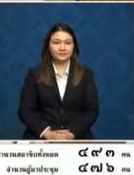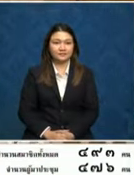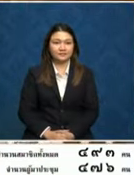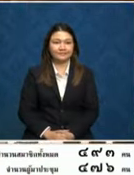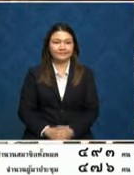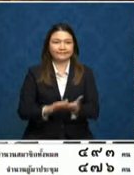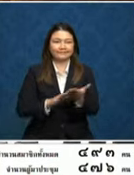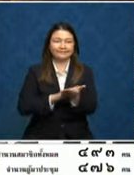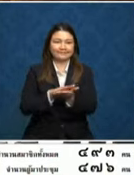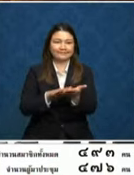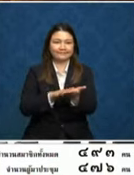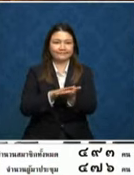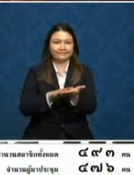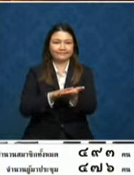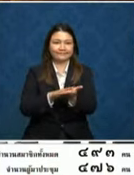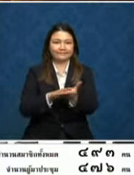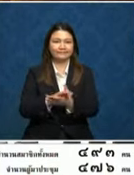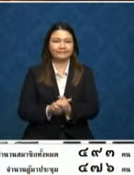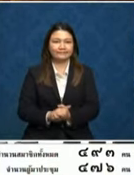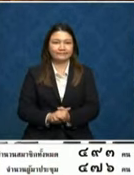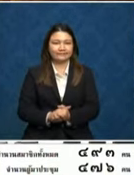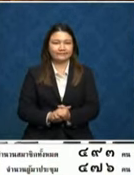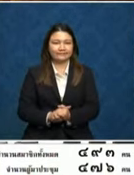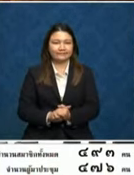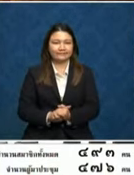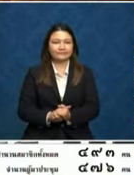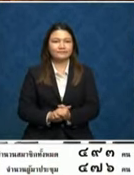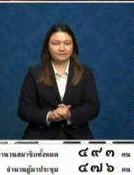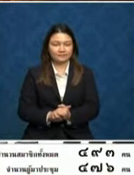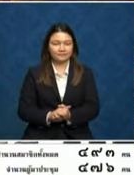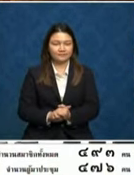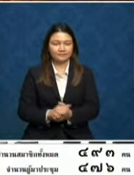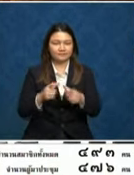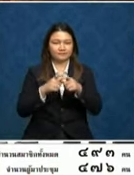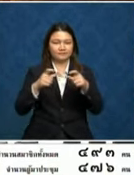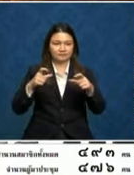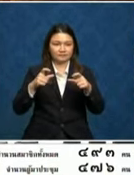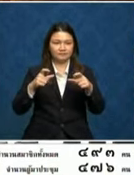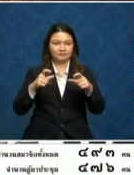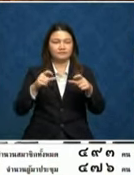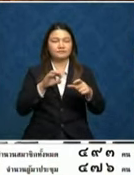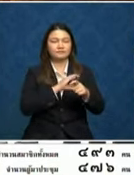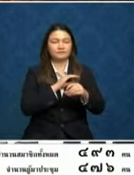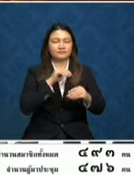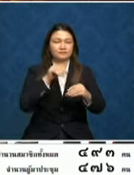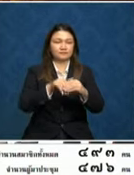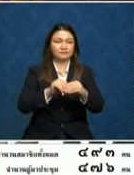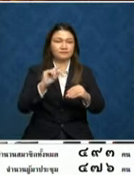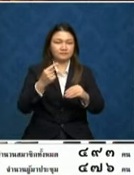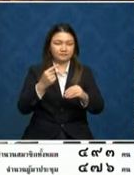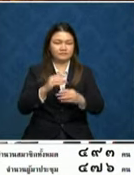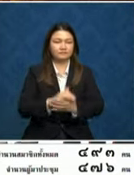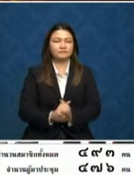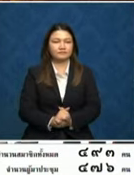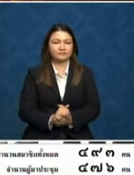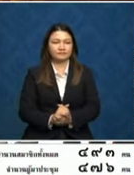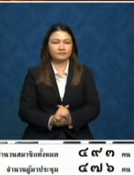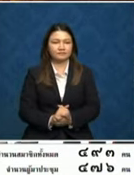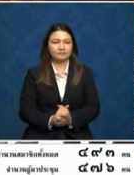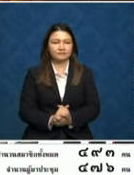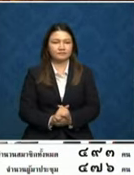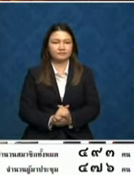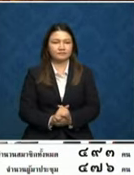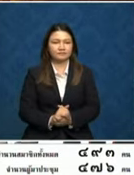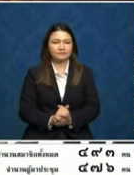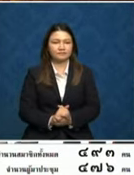ขอประธานโทษนะก็ต้องแสดงตนอีกครั้งหนึ่งครับเพราะเป็นคำถามที่สองนะครับเพราะนั้น